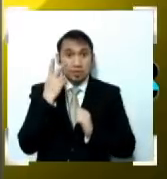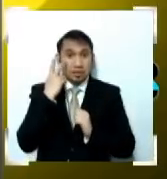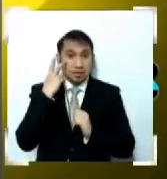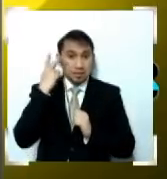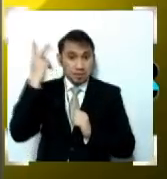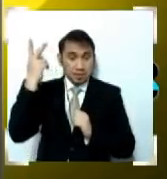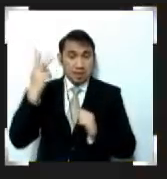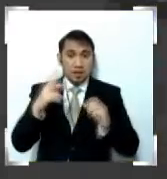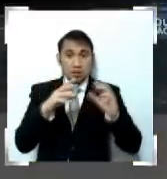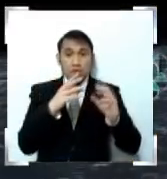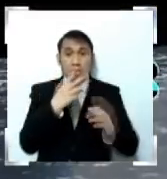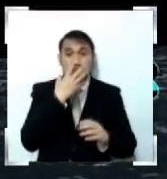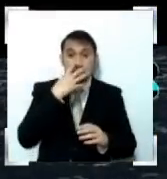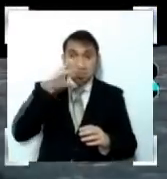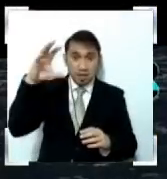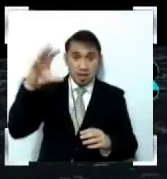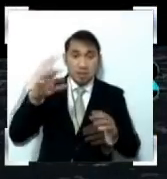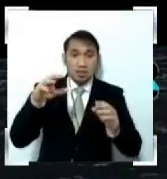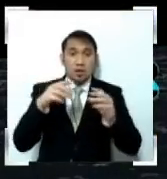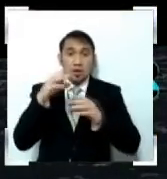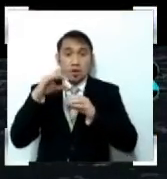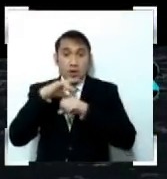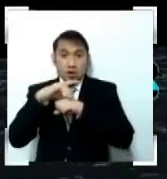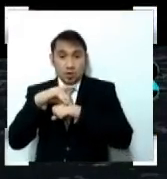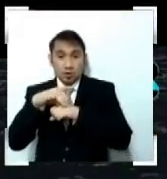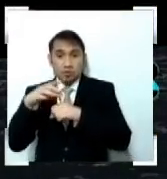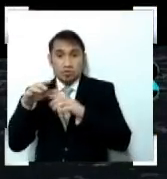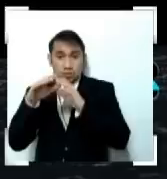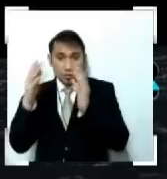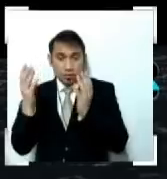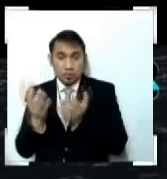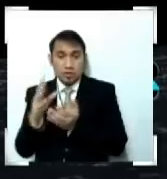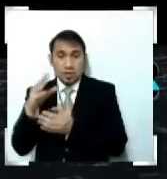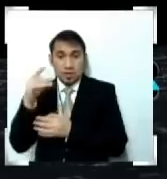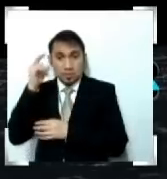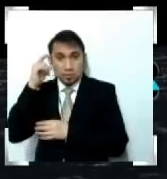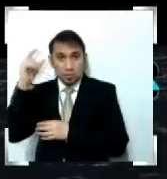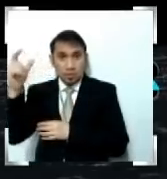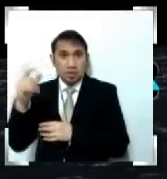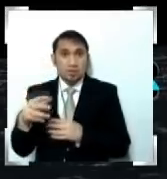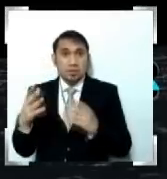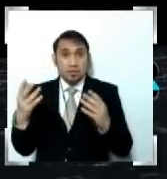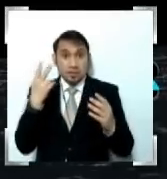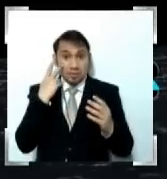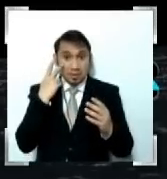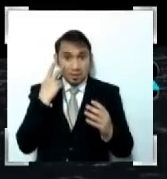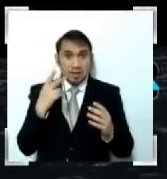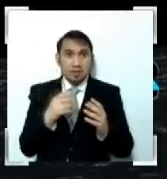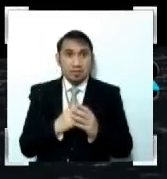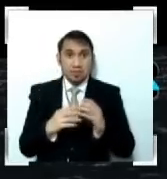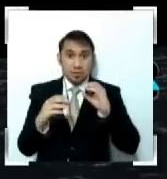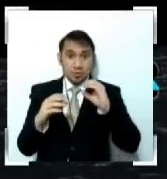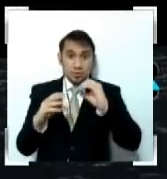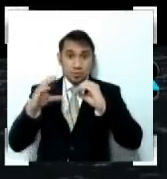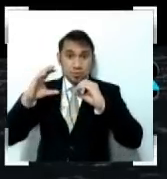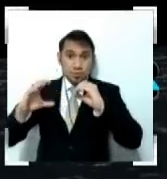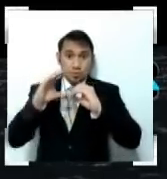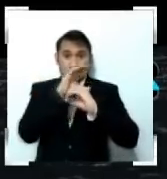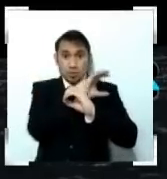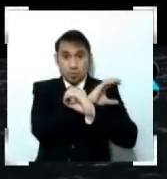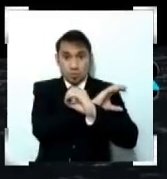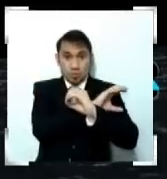at buwan. Lunar eclipse kapag nasa gitna ang mundo at natatakpan ito ang sinag ng araw para sana sa